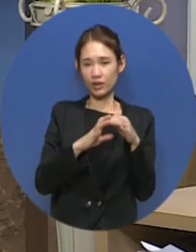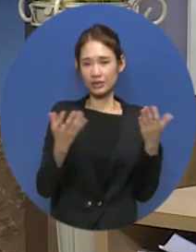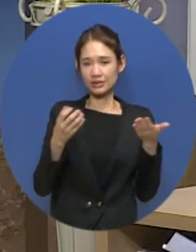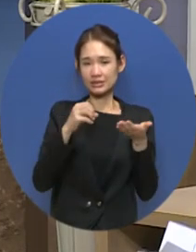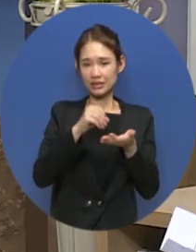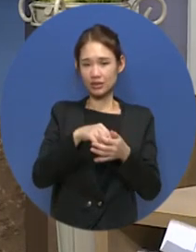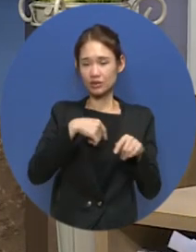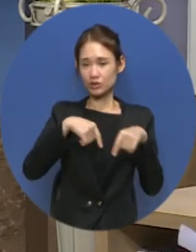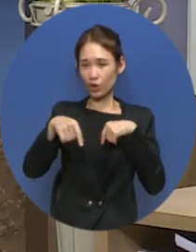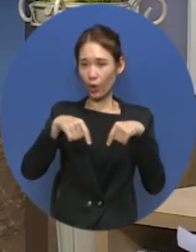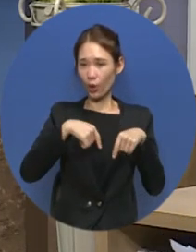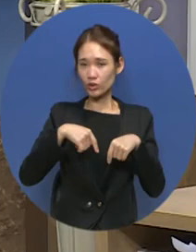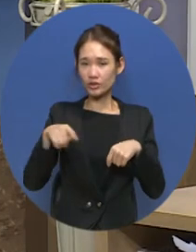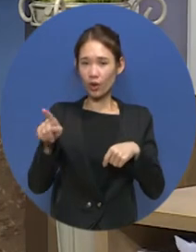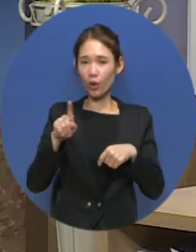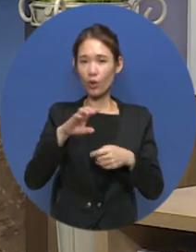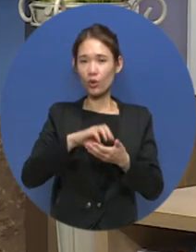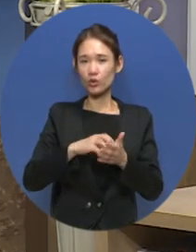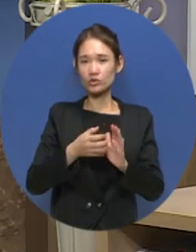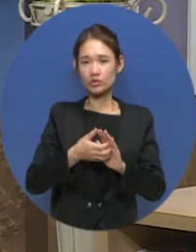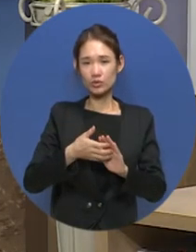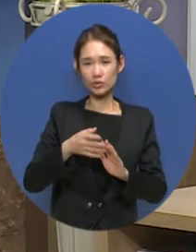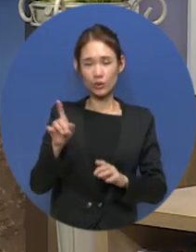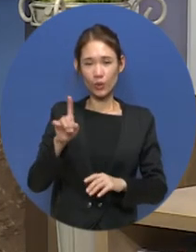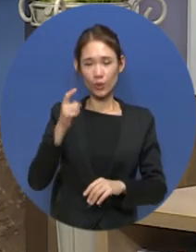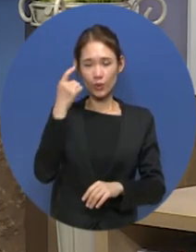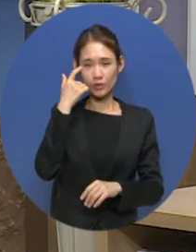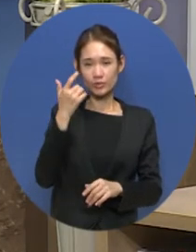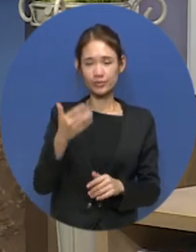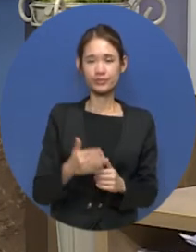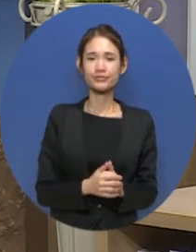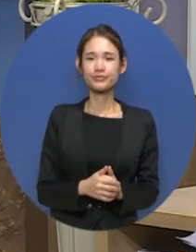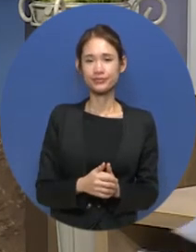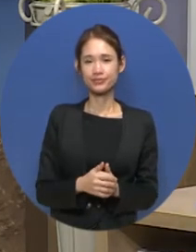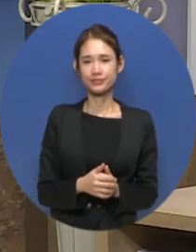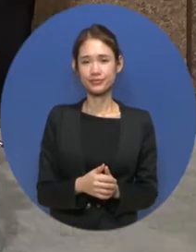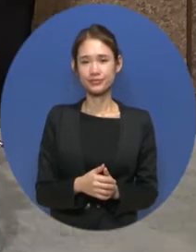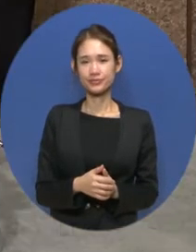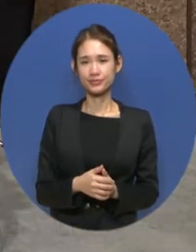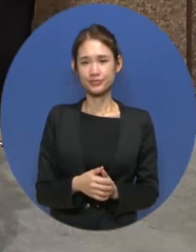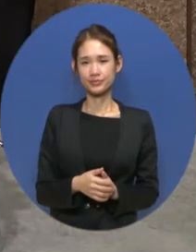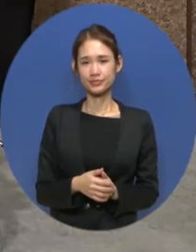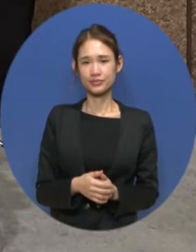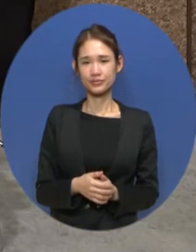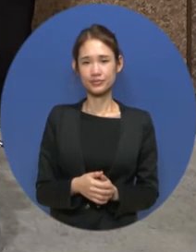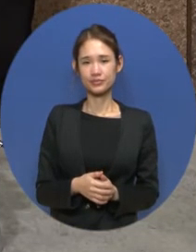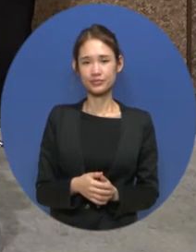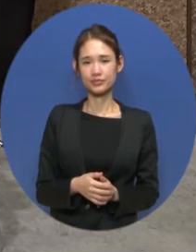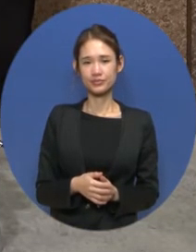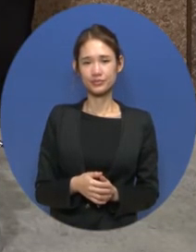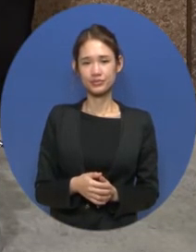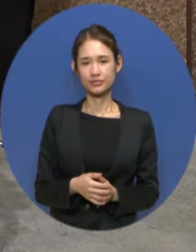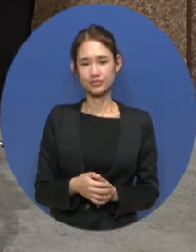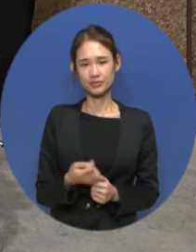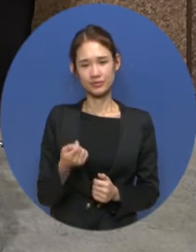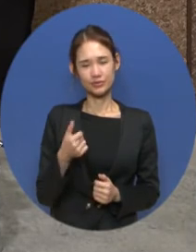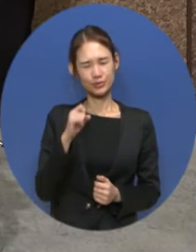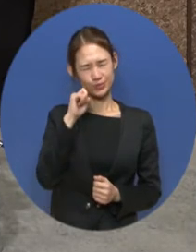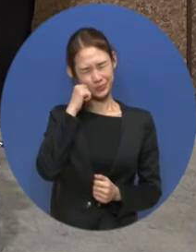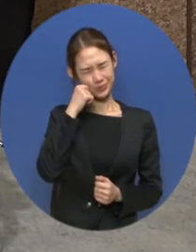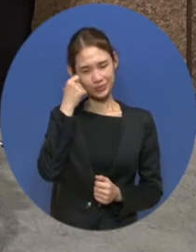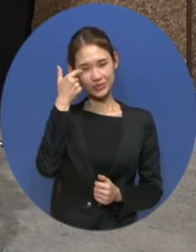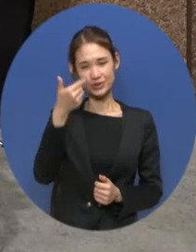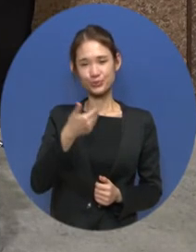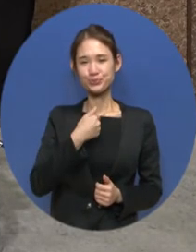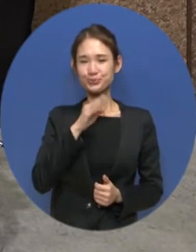일자리 정책은 좀 어느 정도라고 보시나요? 굉장히 좀 이제 어려운